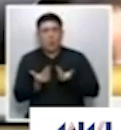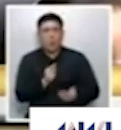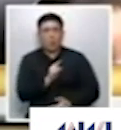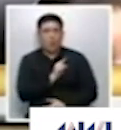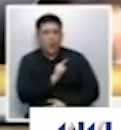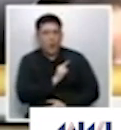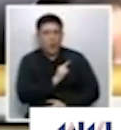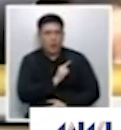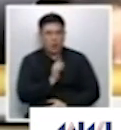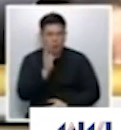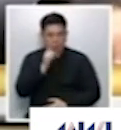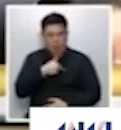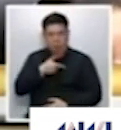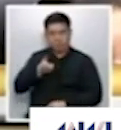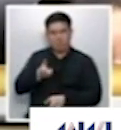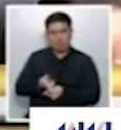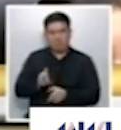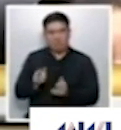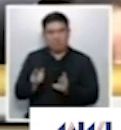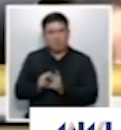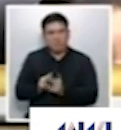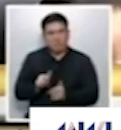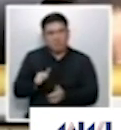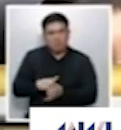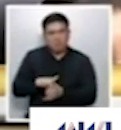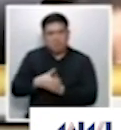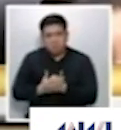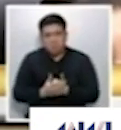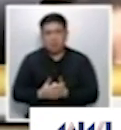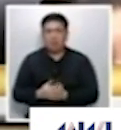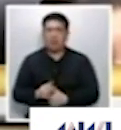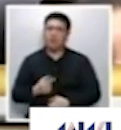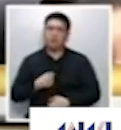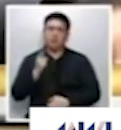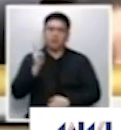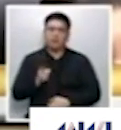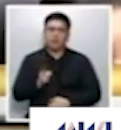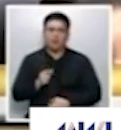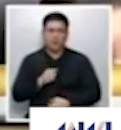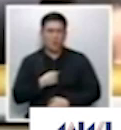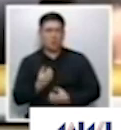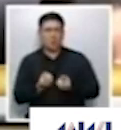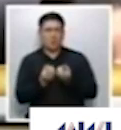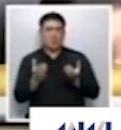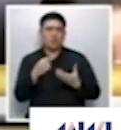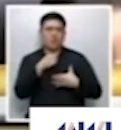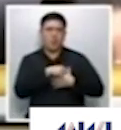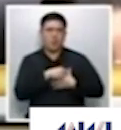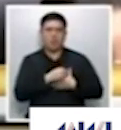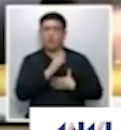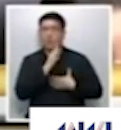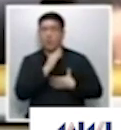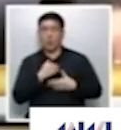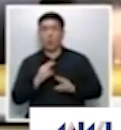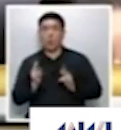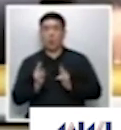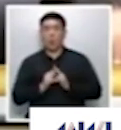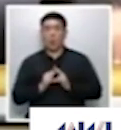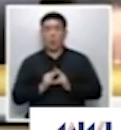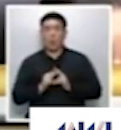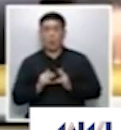องเหล่านี้ฟังแล้วมันไม่น่าจะเกิดขึ้นนะครับยิ่งข่าวบอกว่าลูกข่มขืน